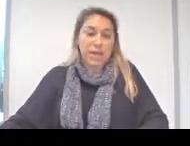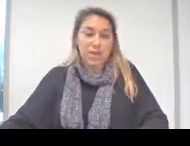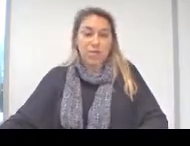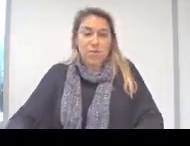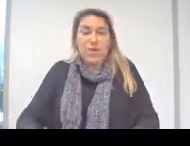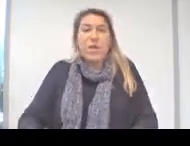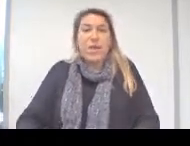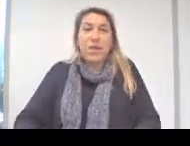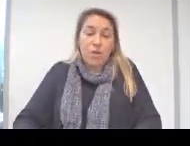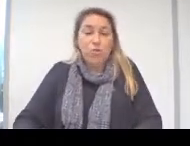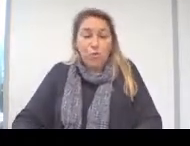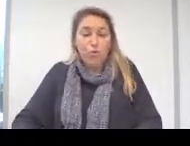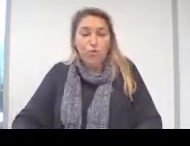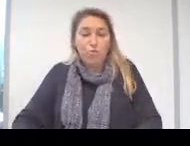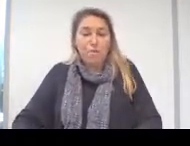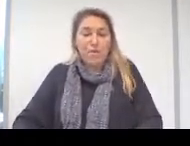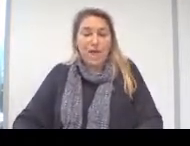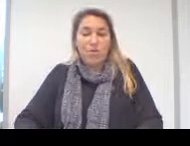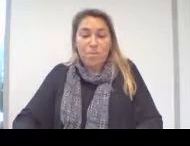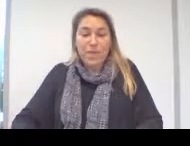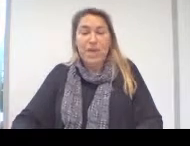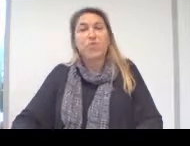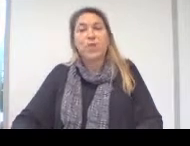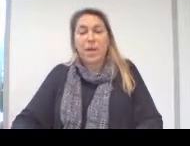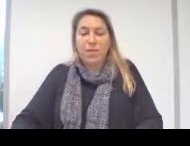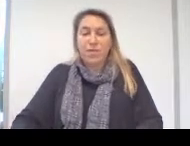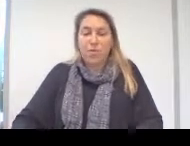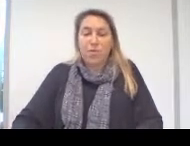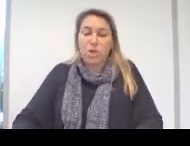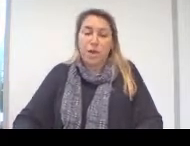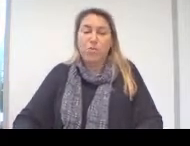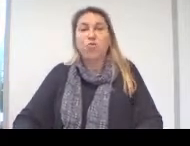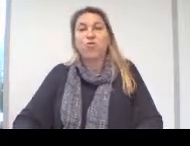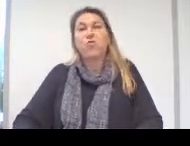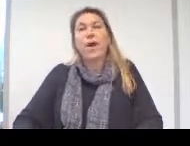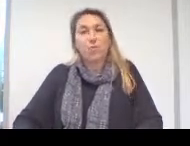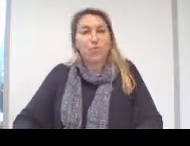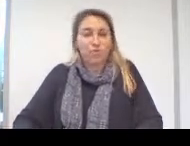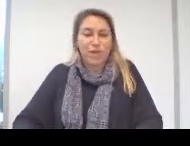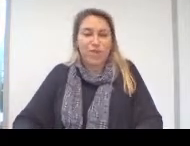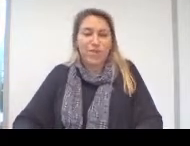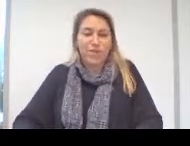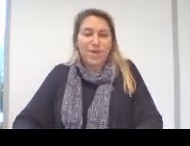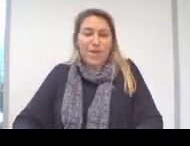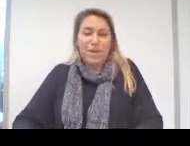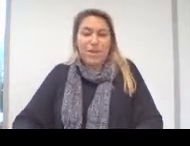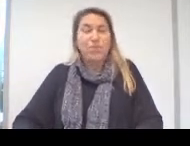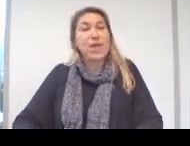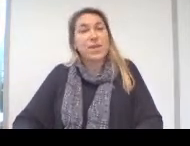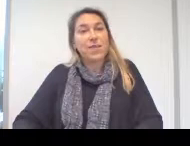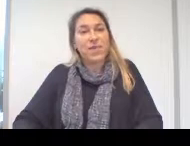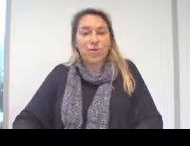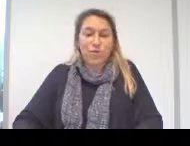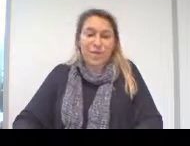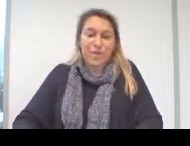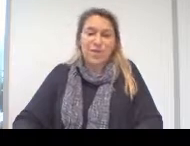Et ben, il est l'heure de conclure ce webinaire. Donc, merci à tous les participants. J'espère que le contenu a répondu à vos attentes. Merci aussi